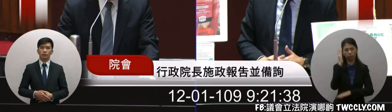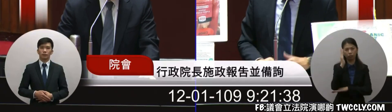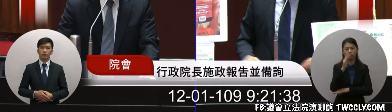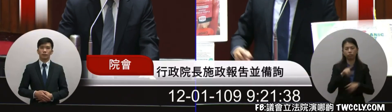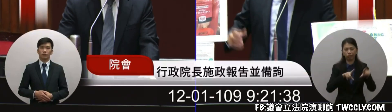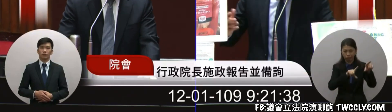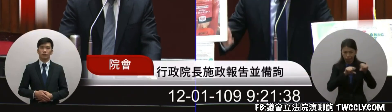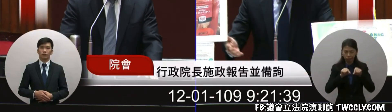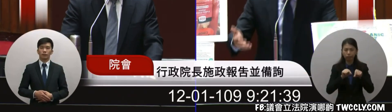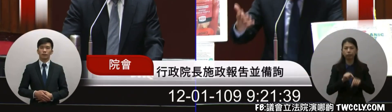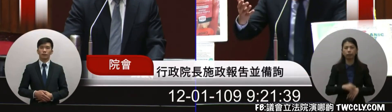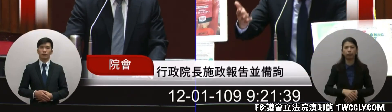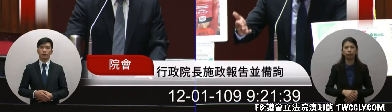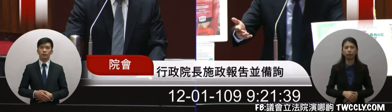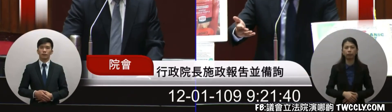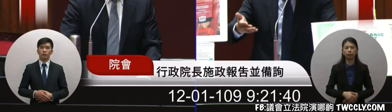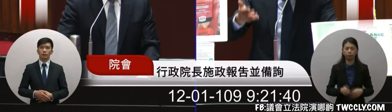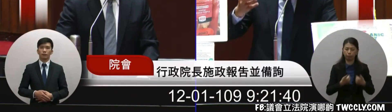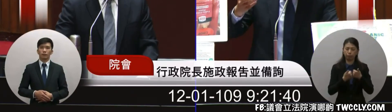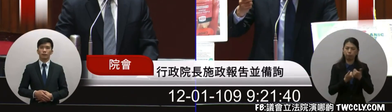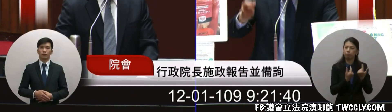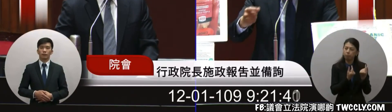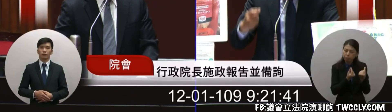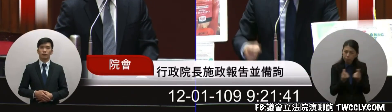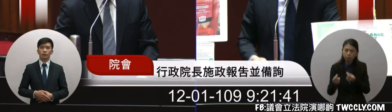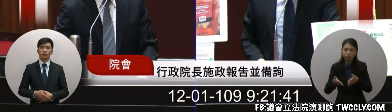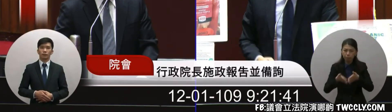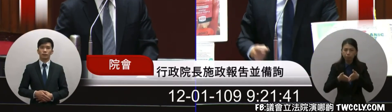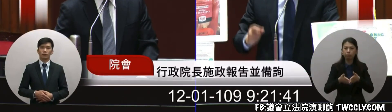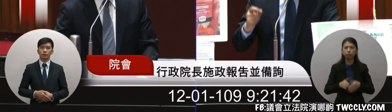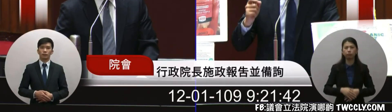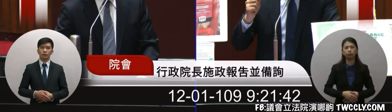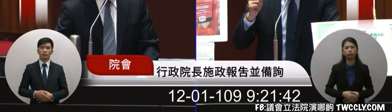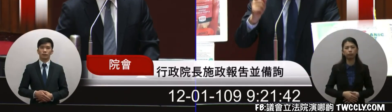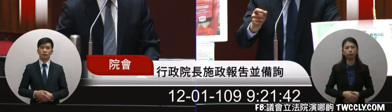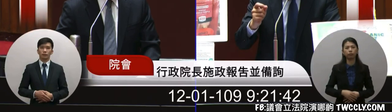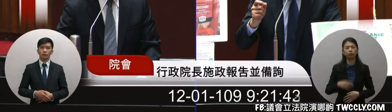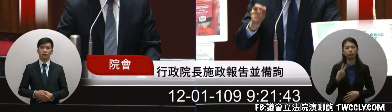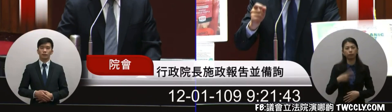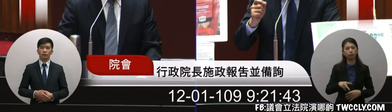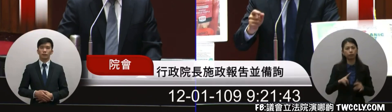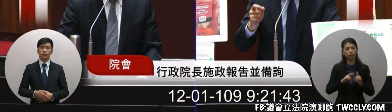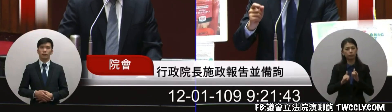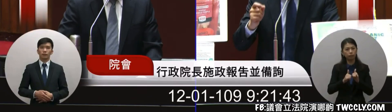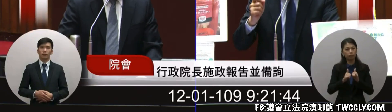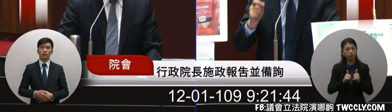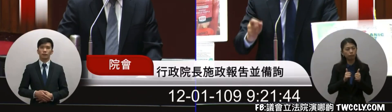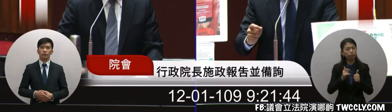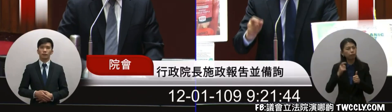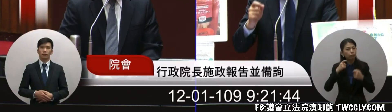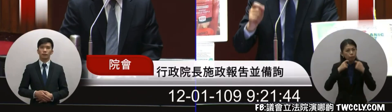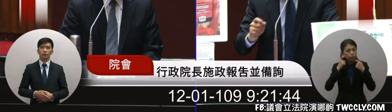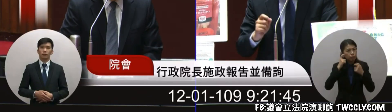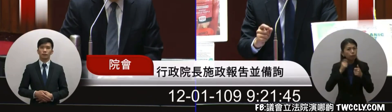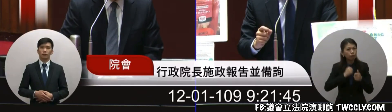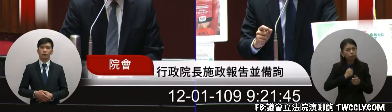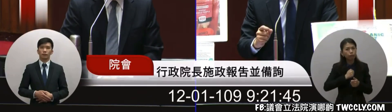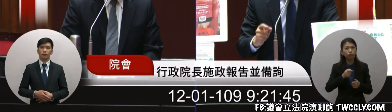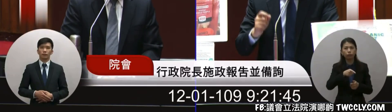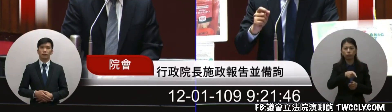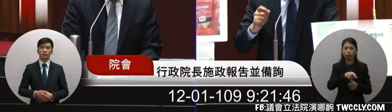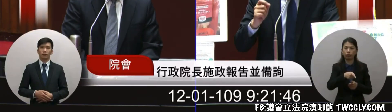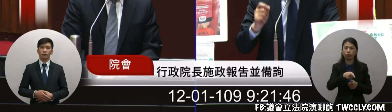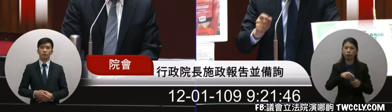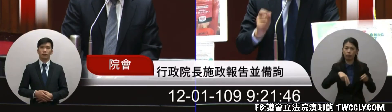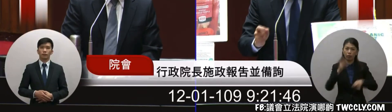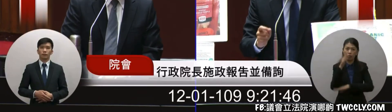明一下。那另外，当然国恩也垂询的就是。哦，包括这个些行政院本部的，好，哦，像发言室他们做的图梗这些事